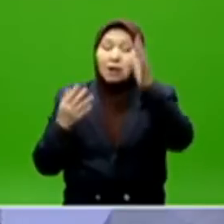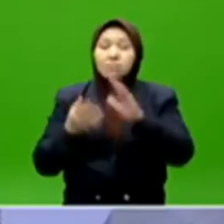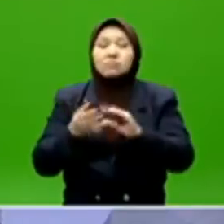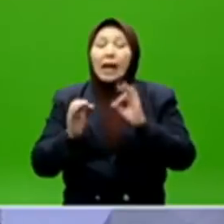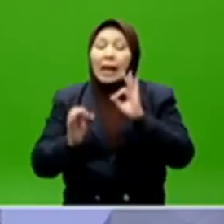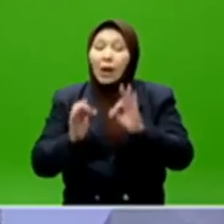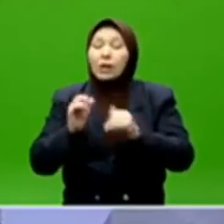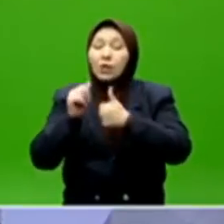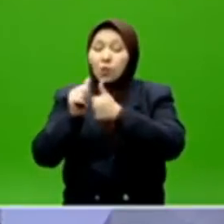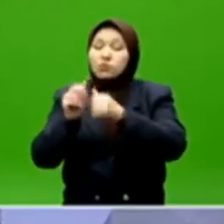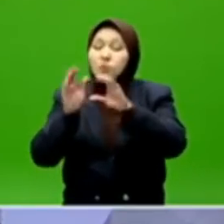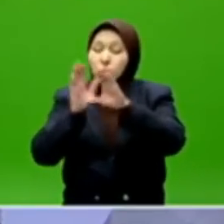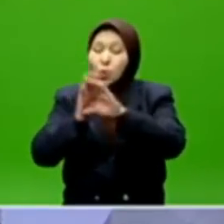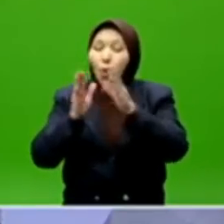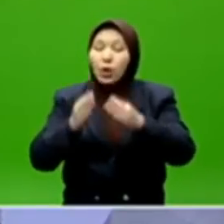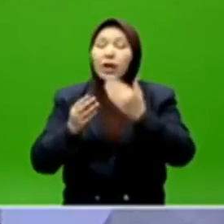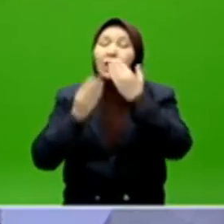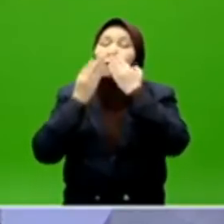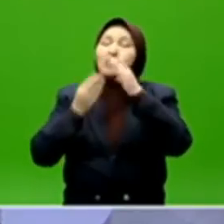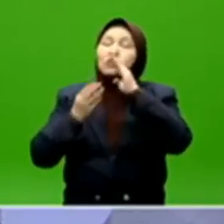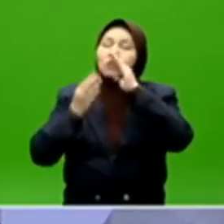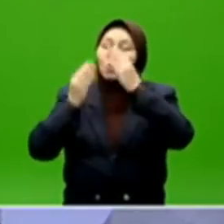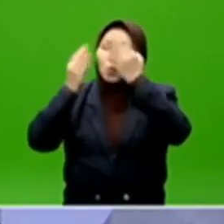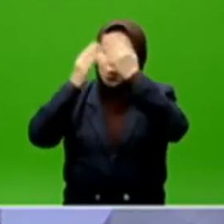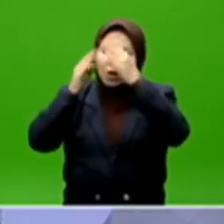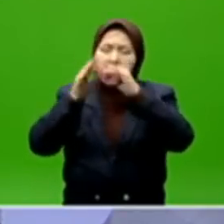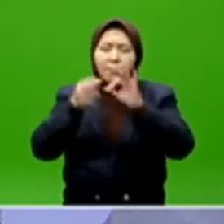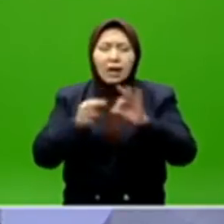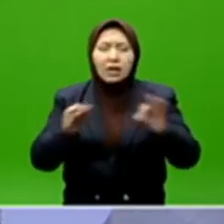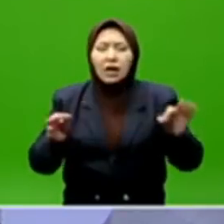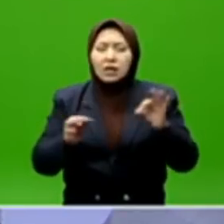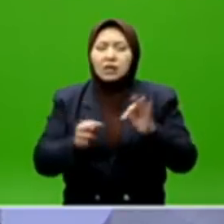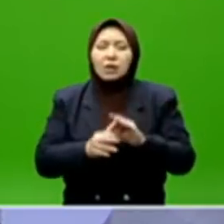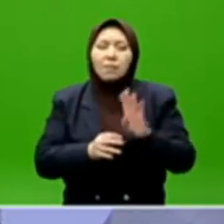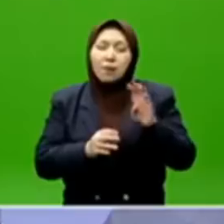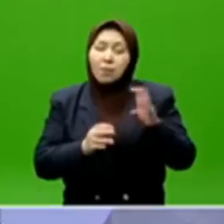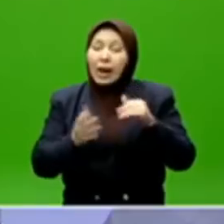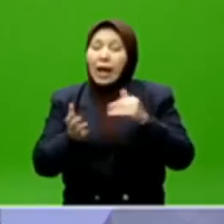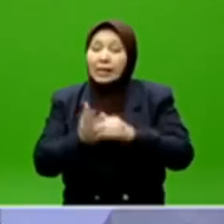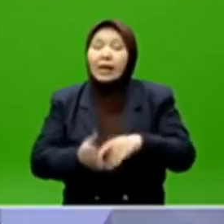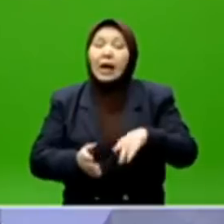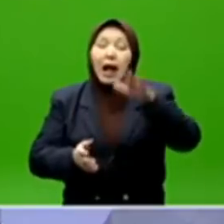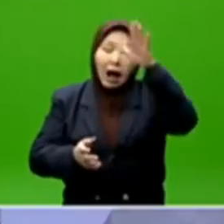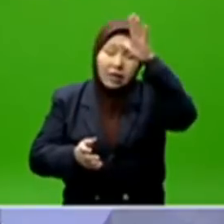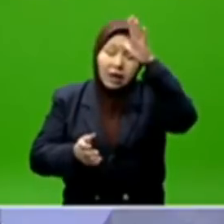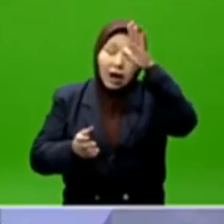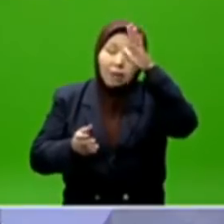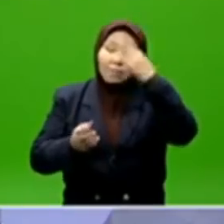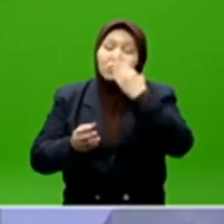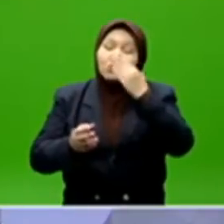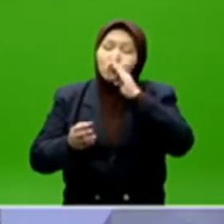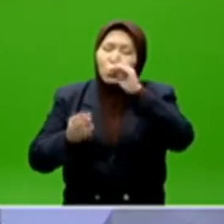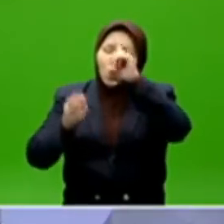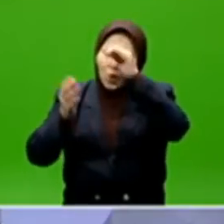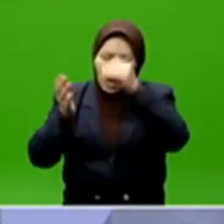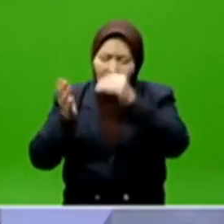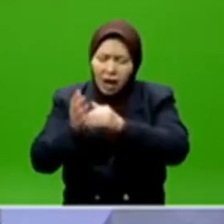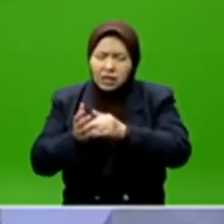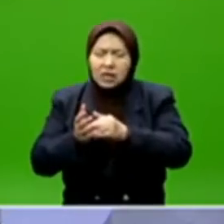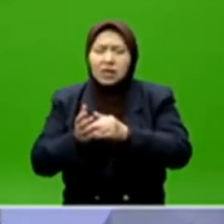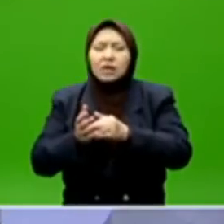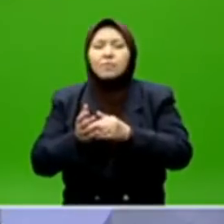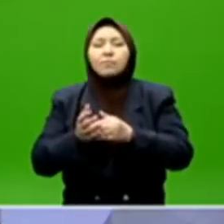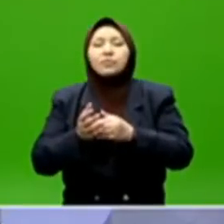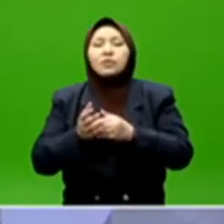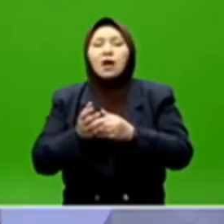contoh orang yang bersyukur dalam ayat 40 ini, maksudnya lagi ayah bersyukur, lagi kejut anak. Subhanallah. Kan? Betul. Lagi